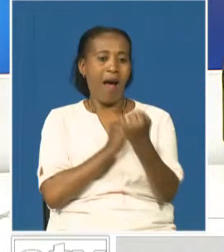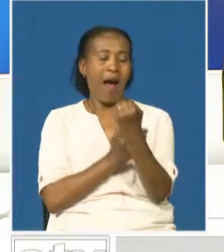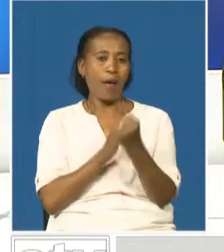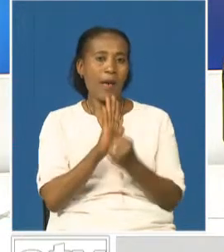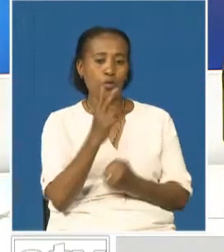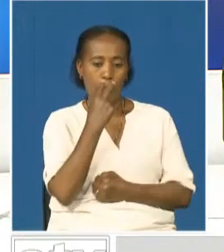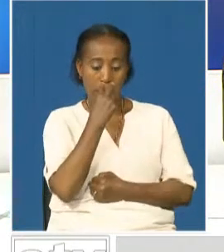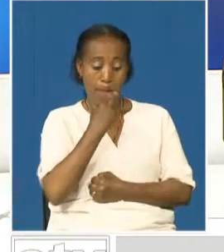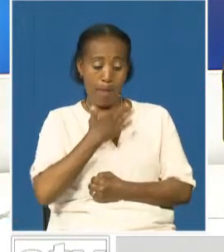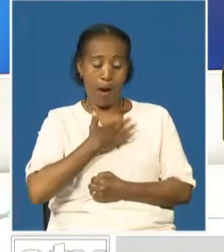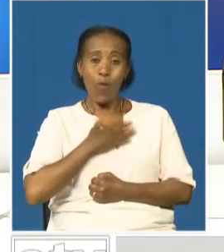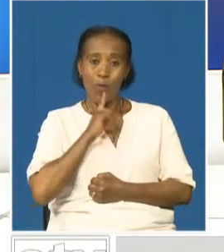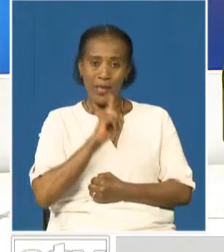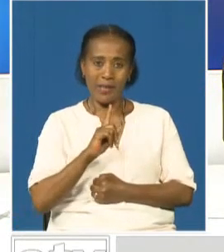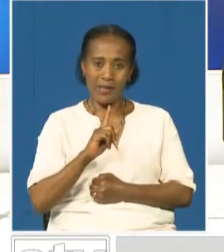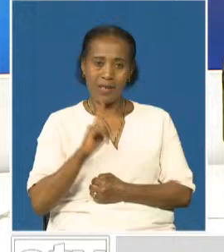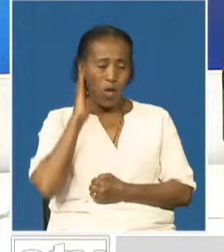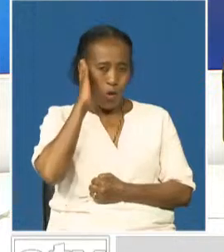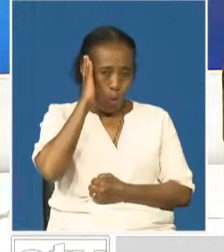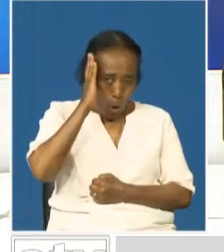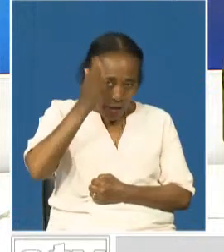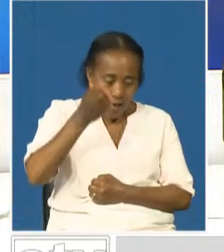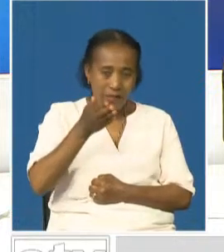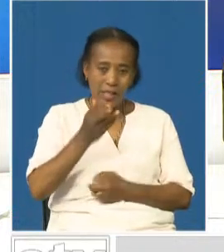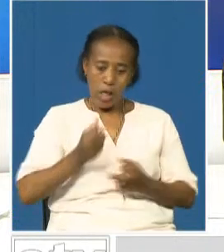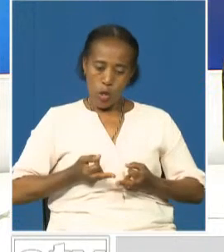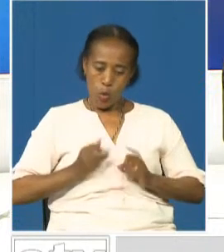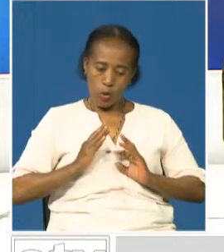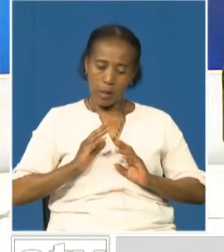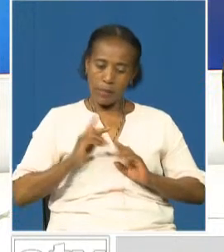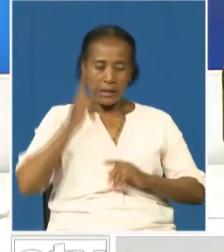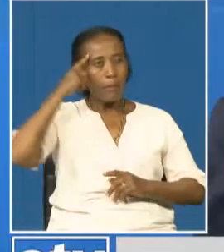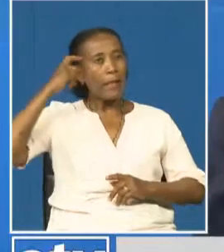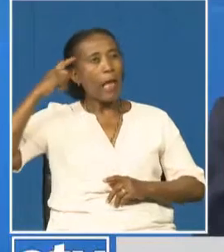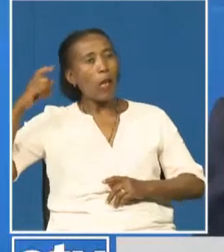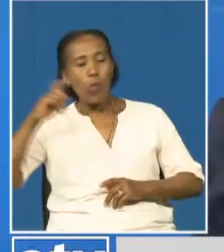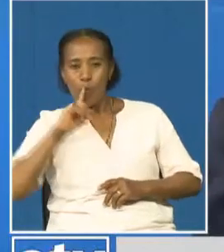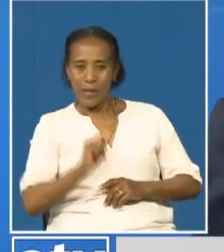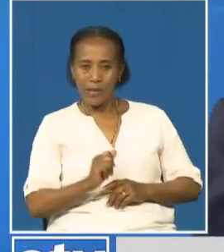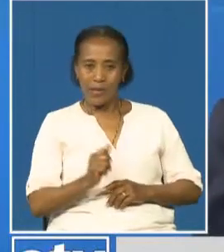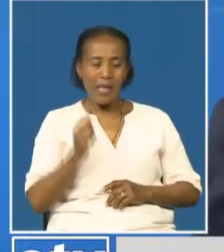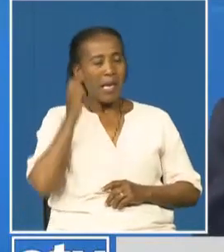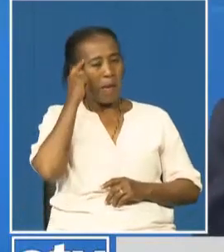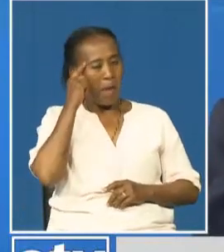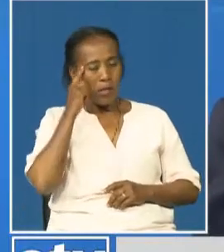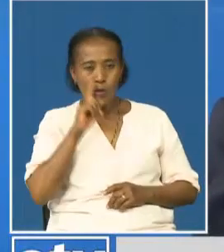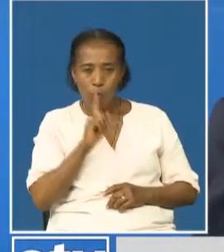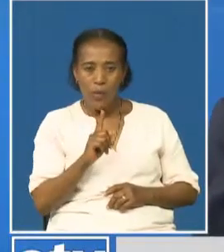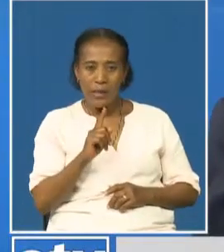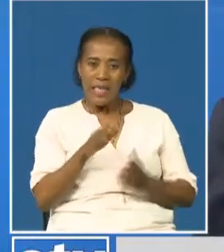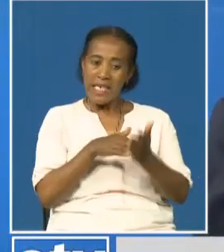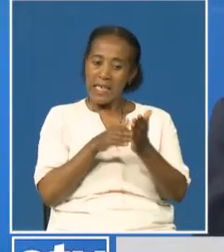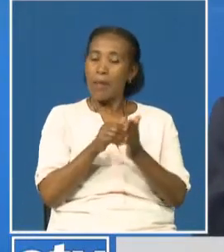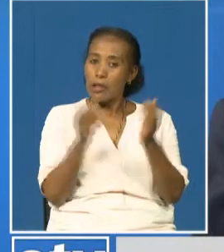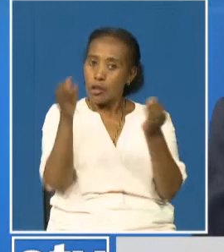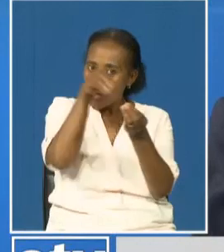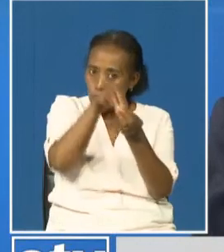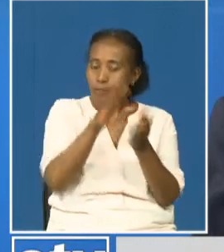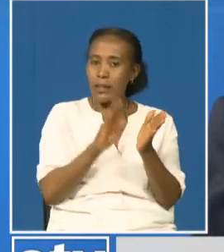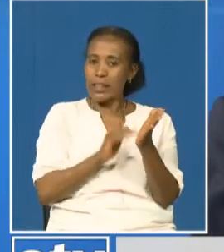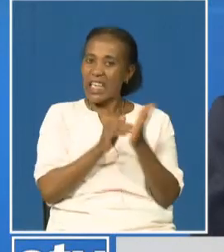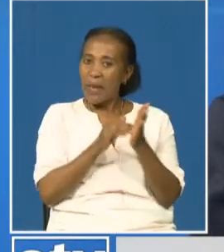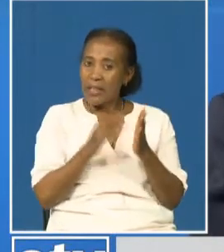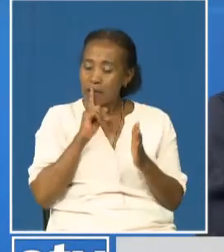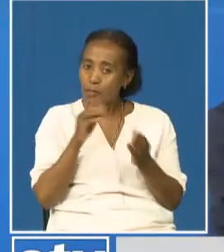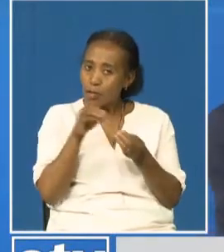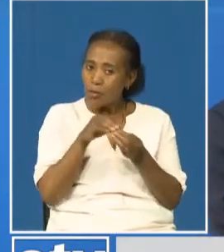አቅማቸውን የሚያዩበት የወደፊት ህይወታቸውን የሚተልሙበት የሚያስቡበት ድክመትንም ጭምር አይደል? አዎ፣